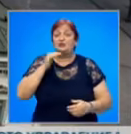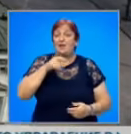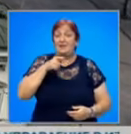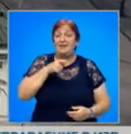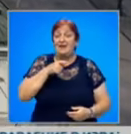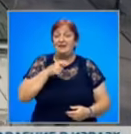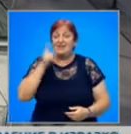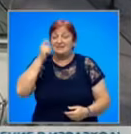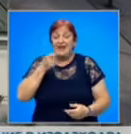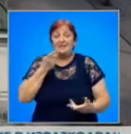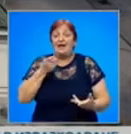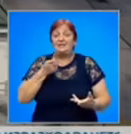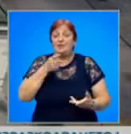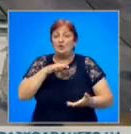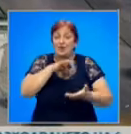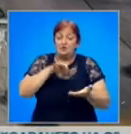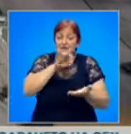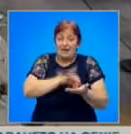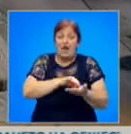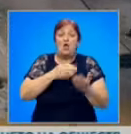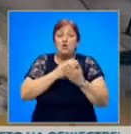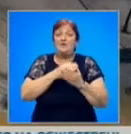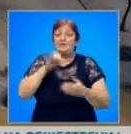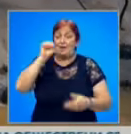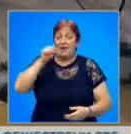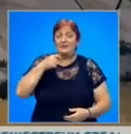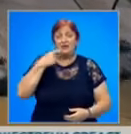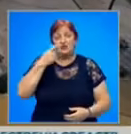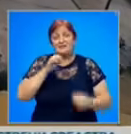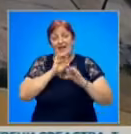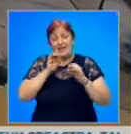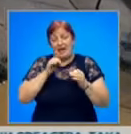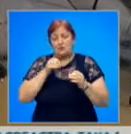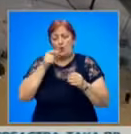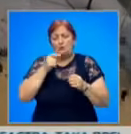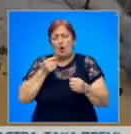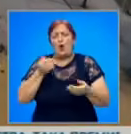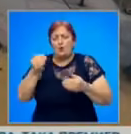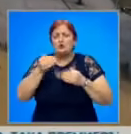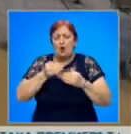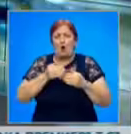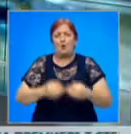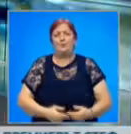такъв старт и къде би се позиционирала новата партия, ще стане ясно съвсем скоро.